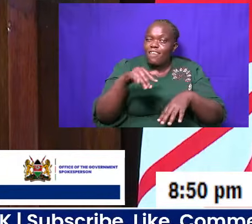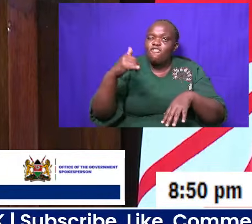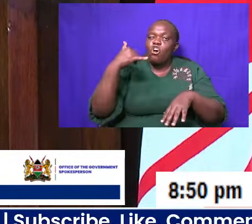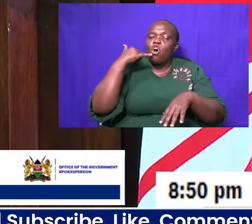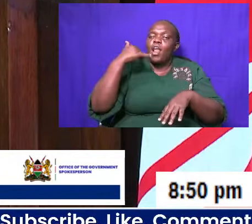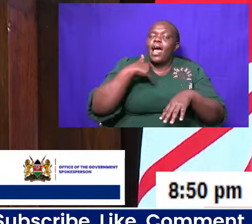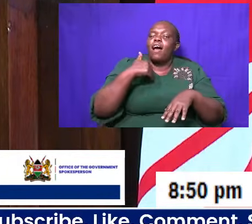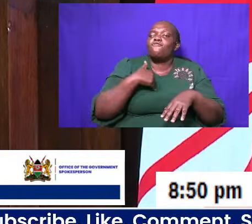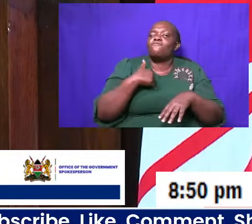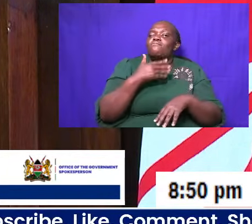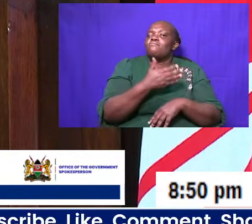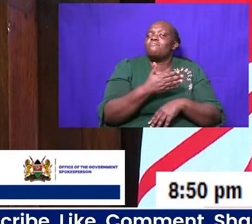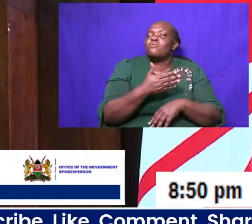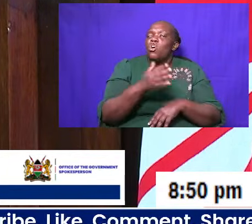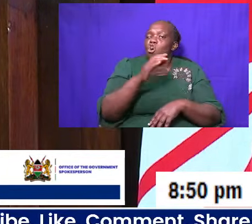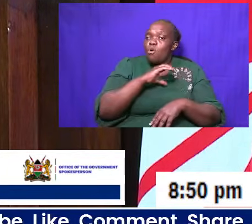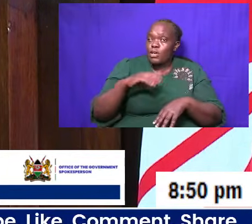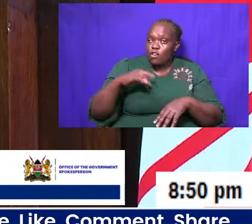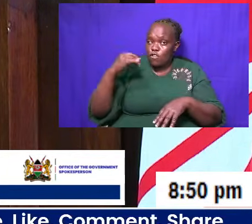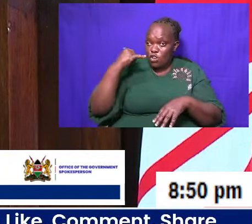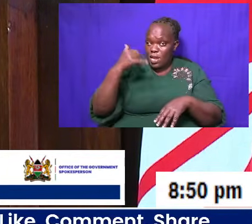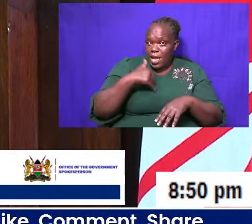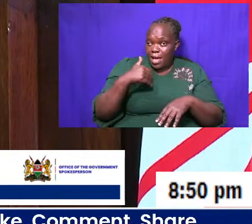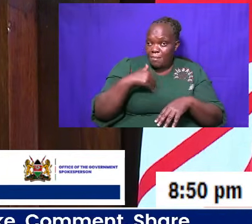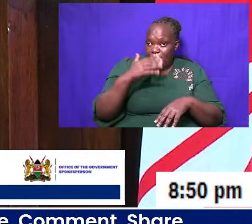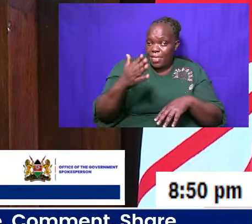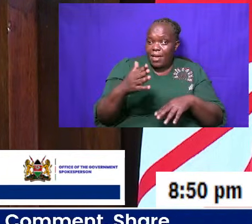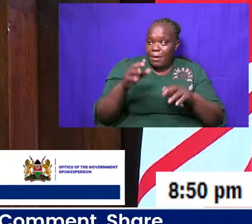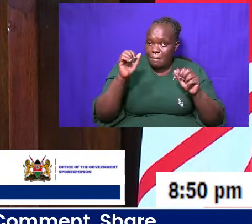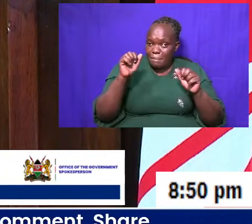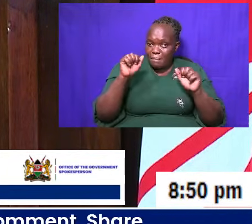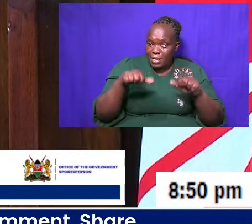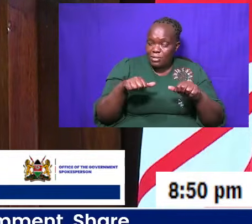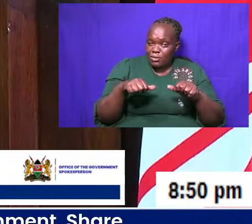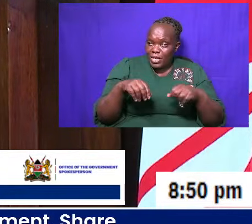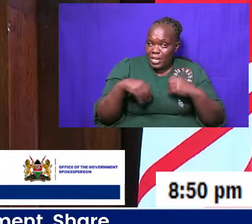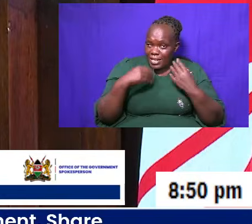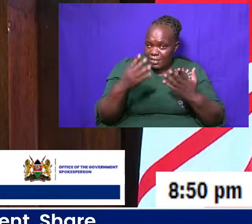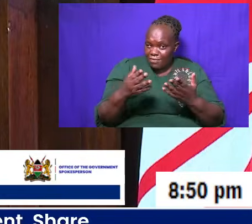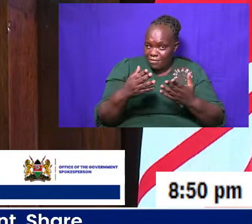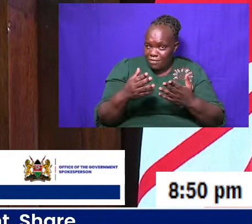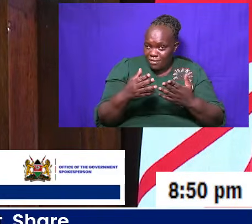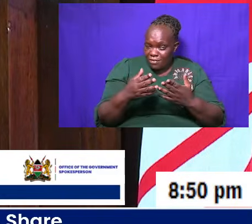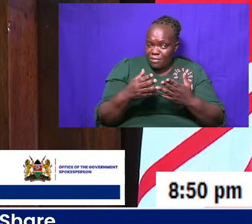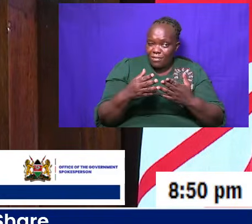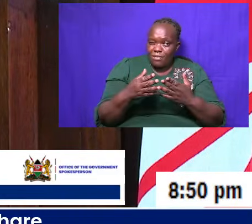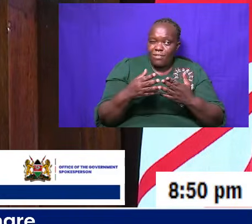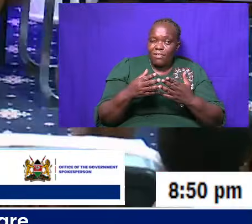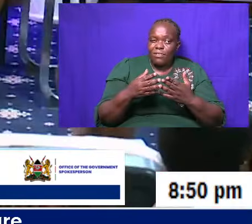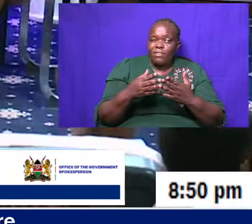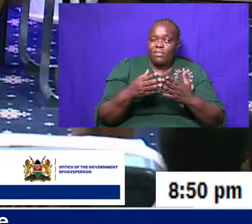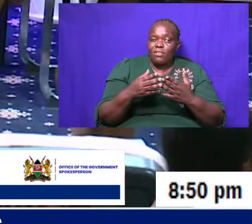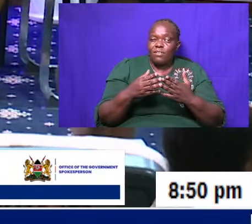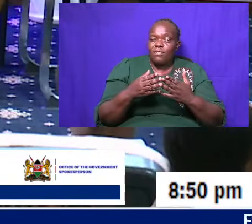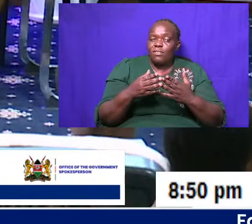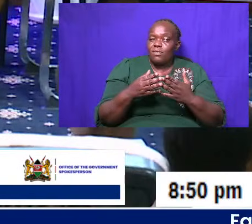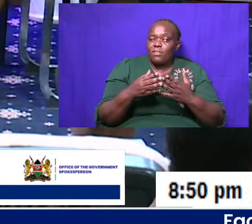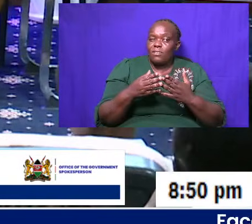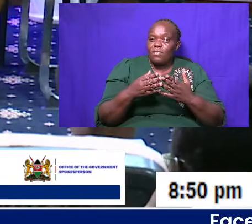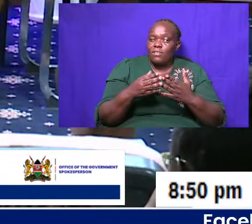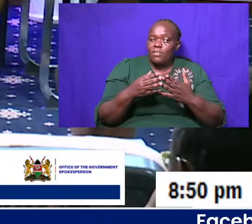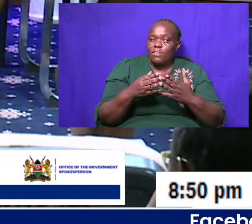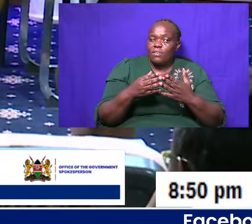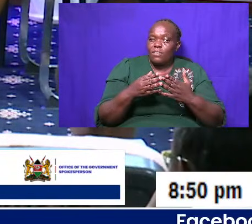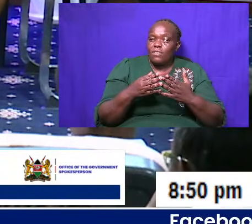number. And I hope someone can pass it so that maybe you can mention it. You can, if you have, you know it. Anyway, it's